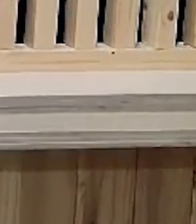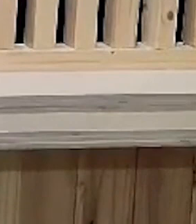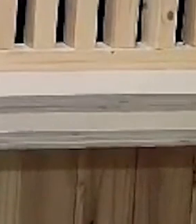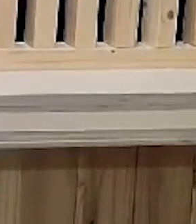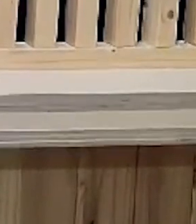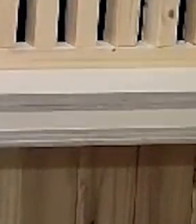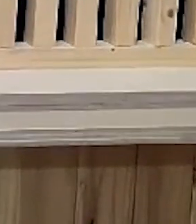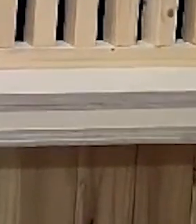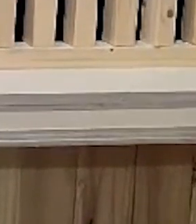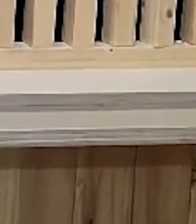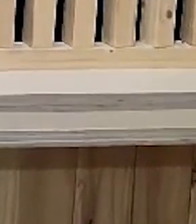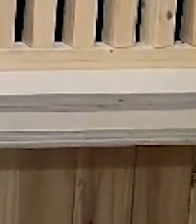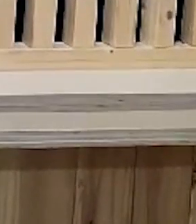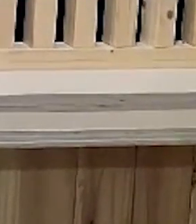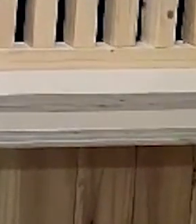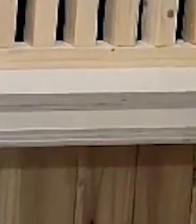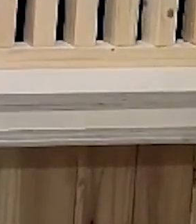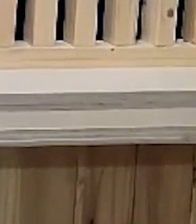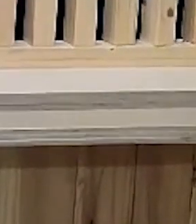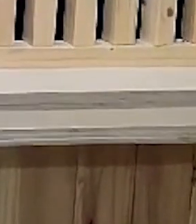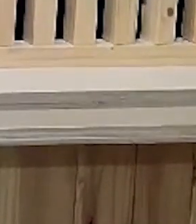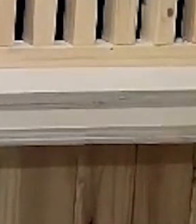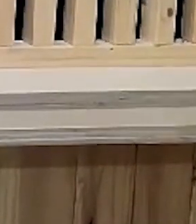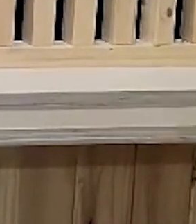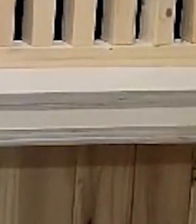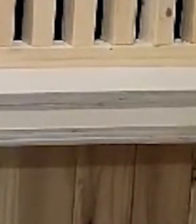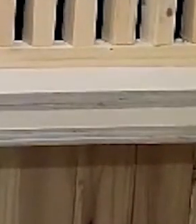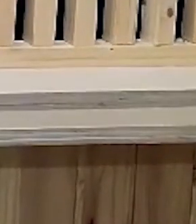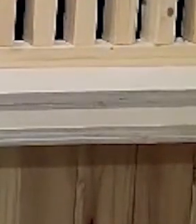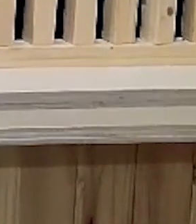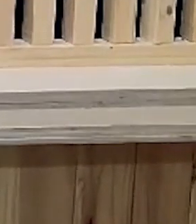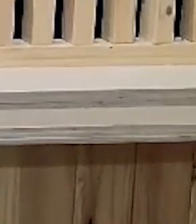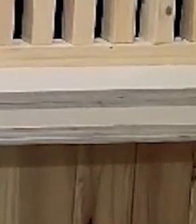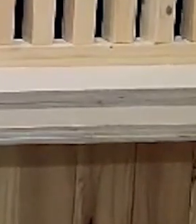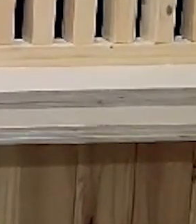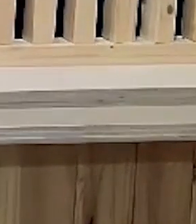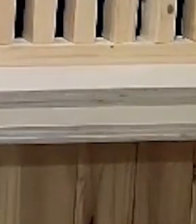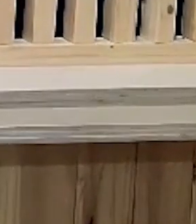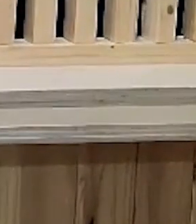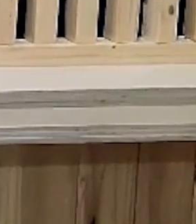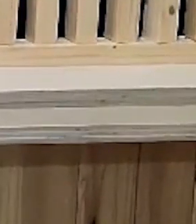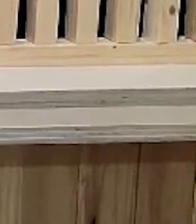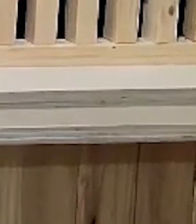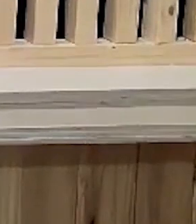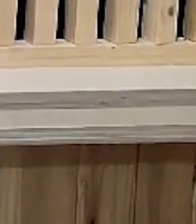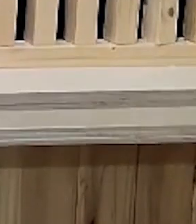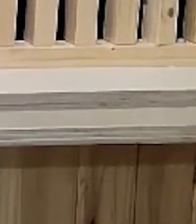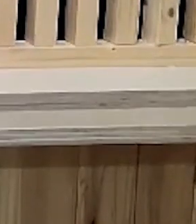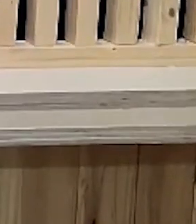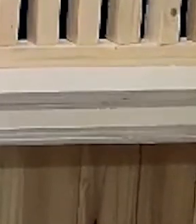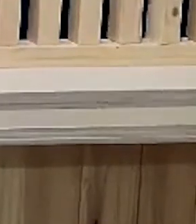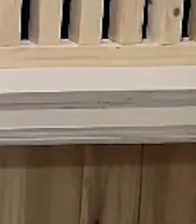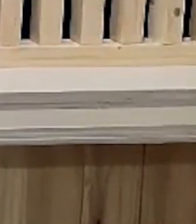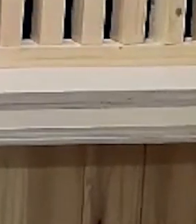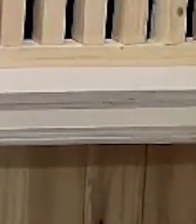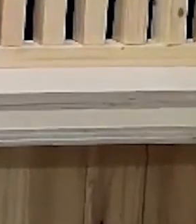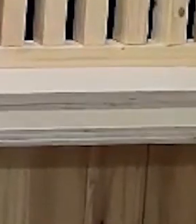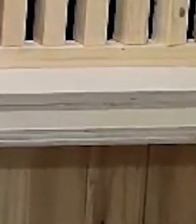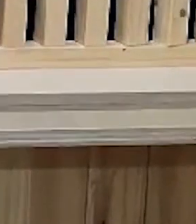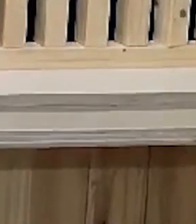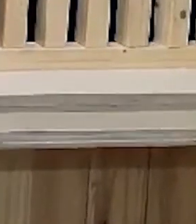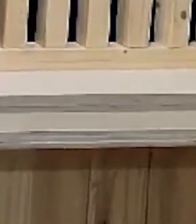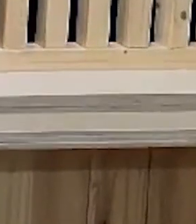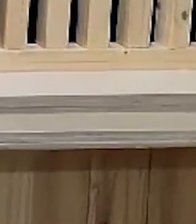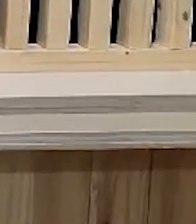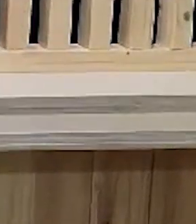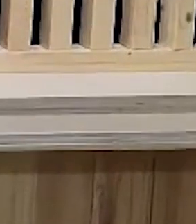기쁨입니다. 2021년 정신건강의 날 슬로건 이제는 마음에 투자하세요. 그것처럼 국민의 정신건강에